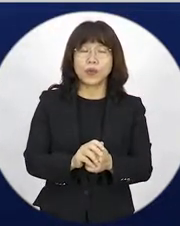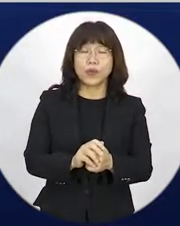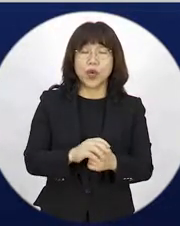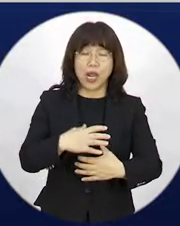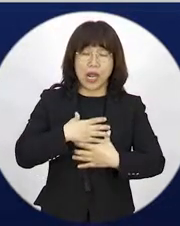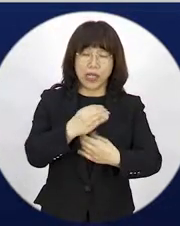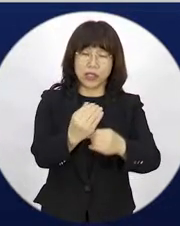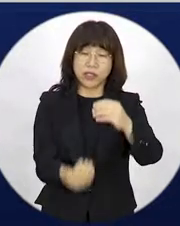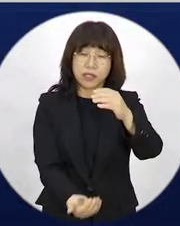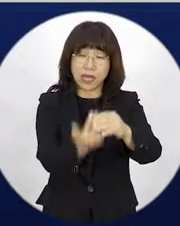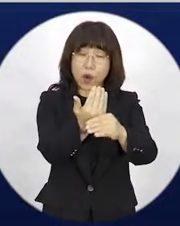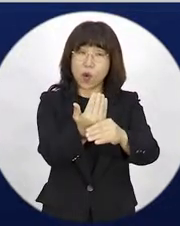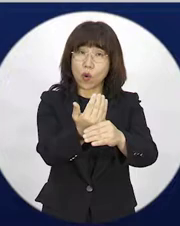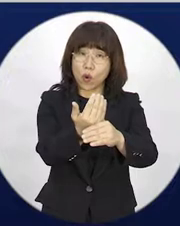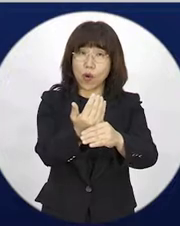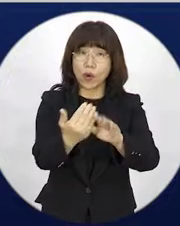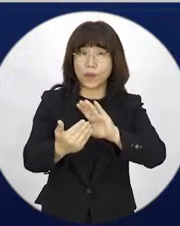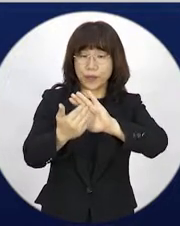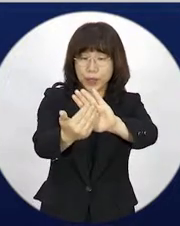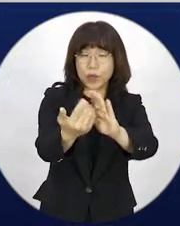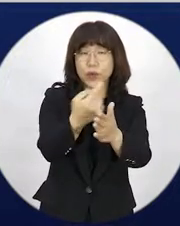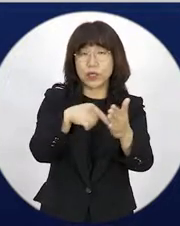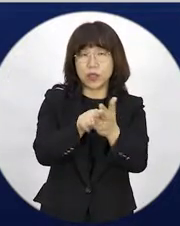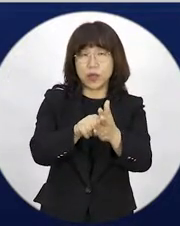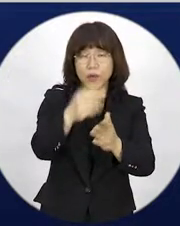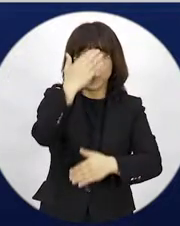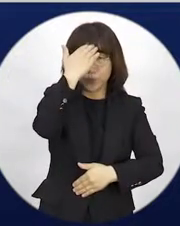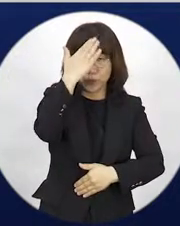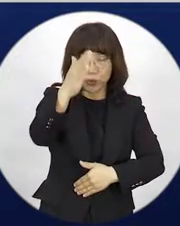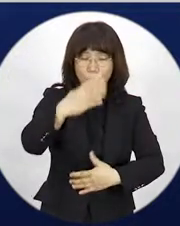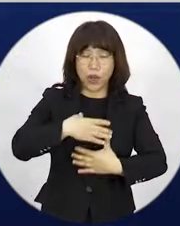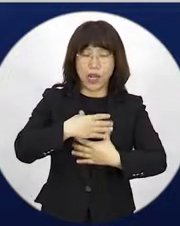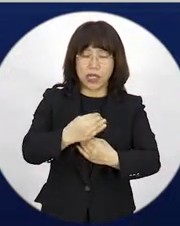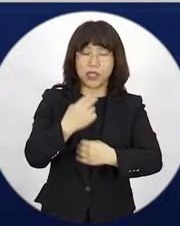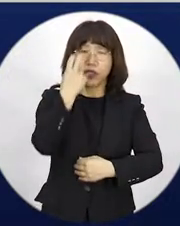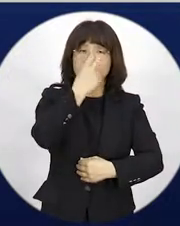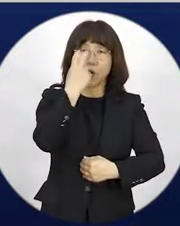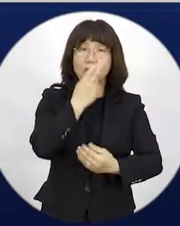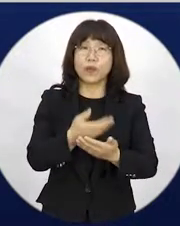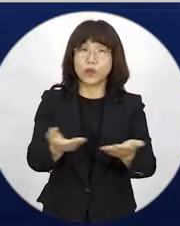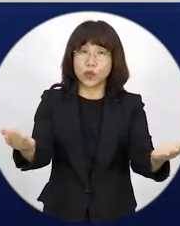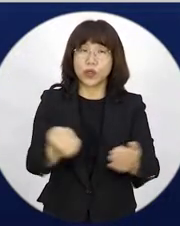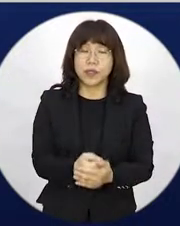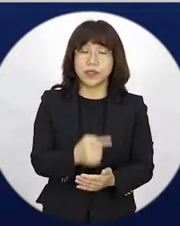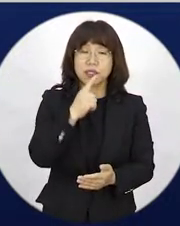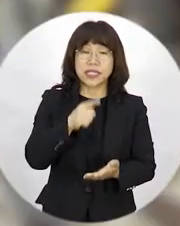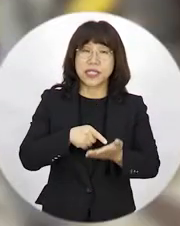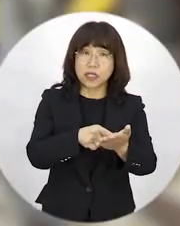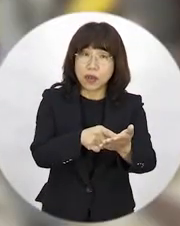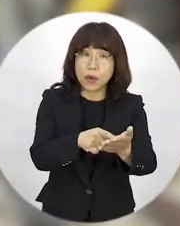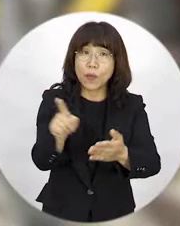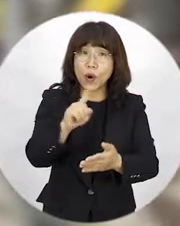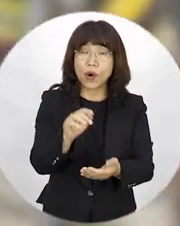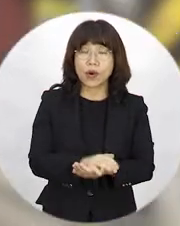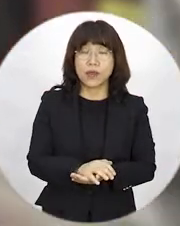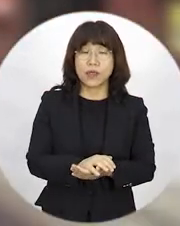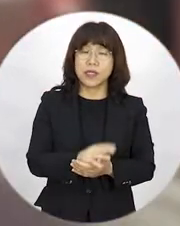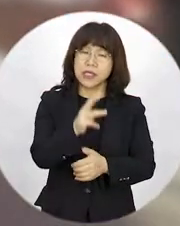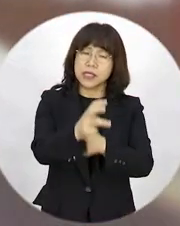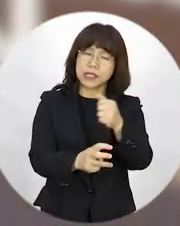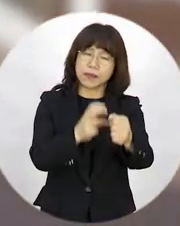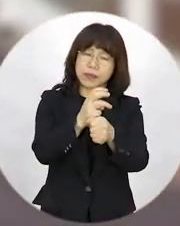모르는 안전사고에 대비하기 위해 찾아가는 무료 안전점검을 시행합니다 신청대상은